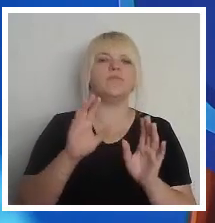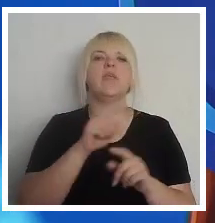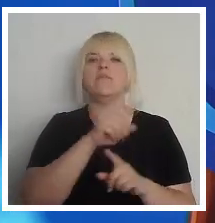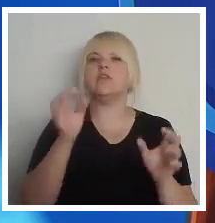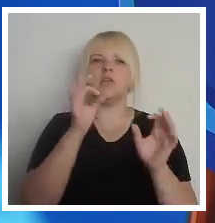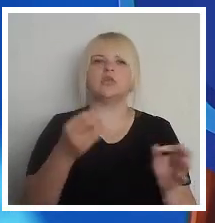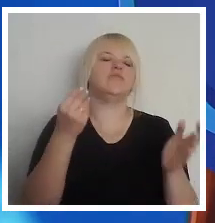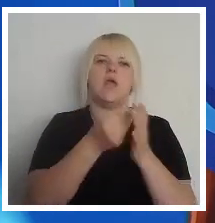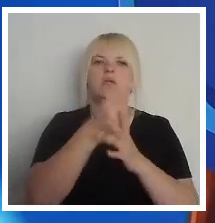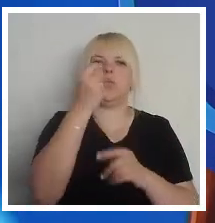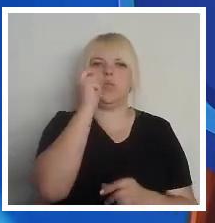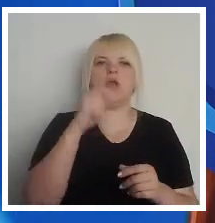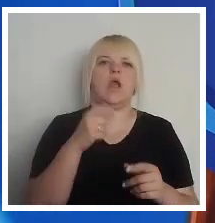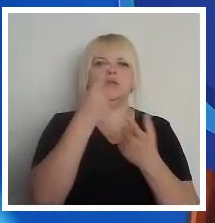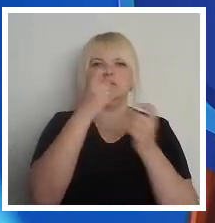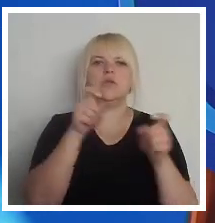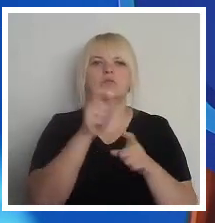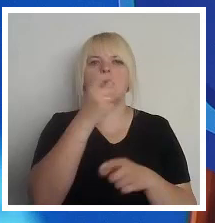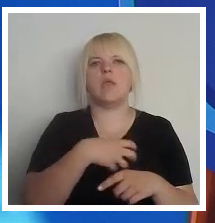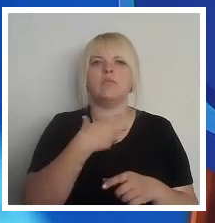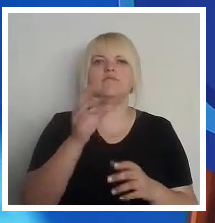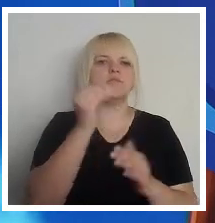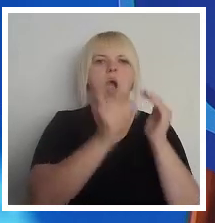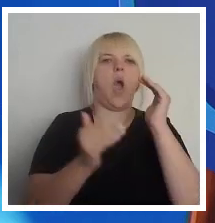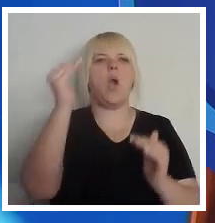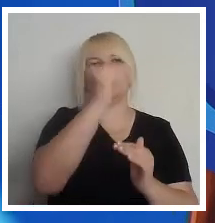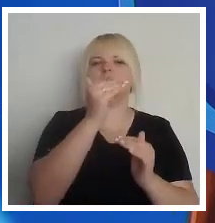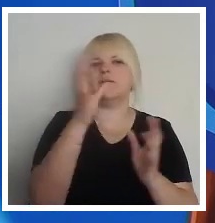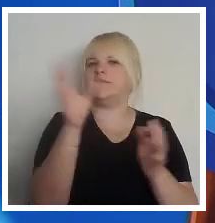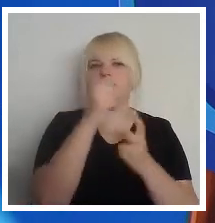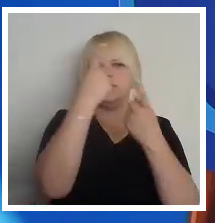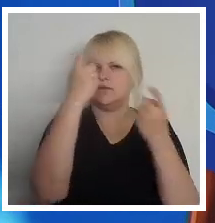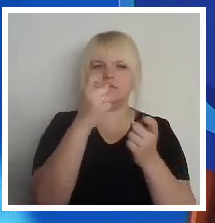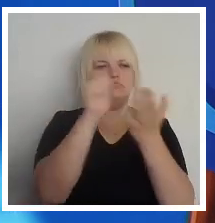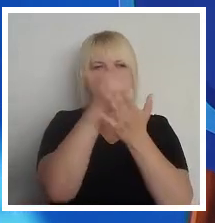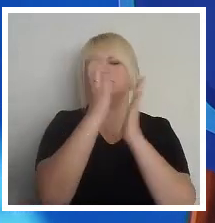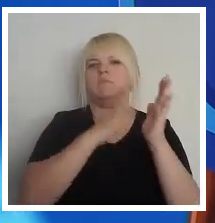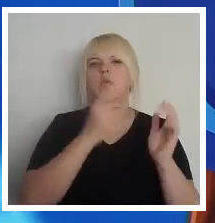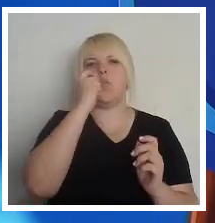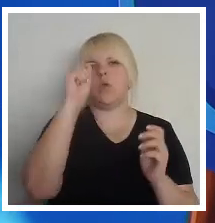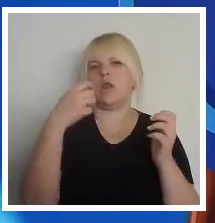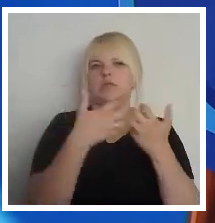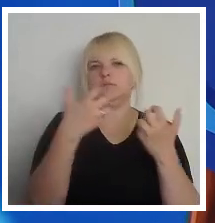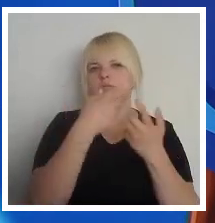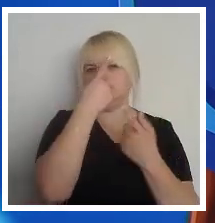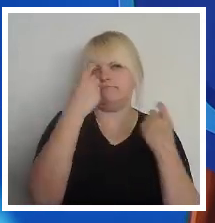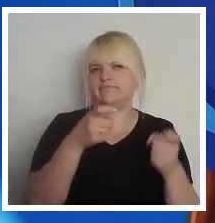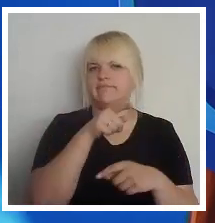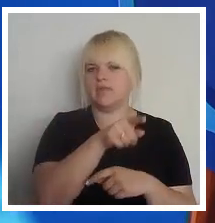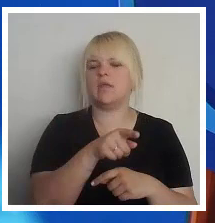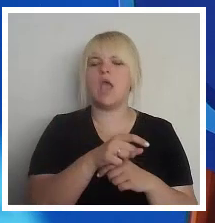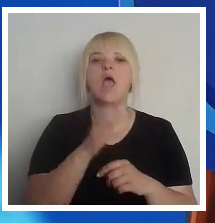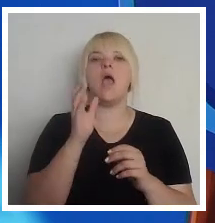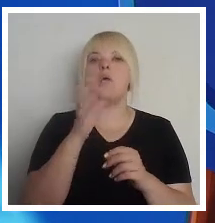un to nepieciešamību visaugstāk, gandrīz no visām ziņām. Jā, teiksim, tā kā es domāju, ka, teiksim, starp tiem mūsu lasītājiem vismaz